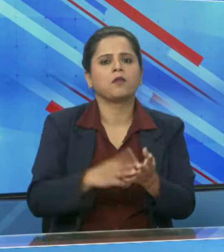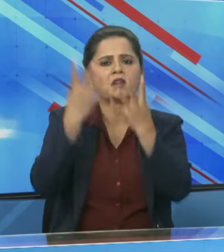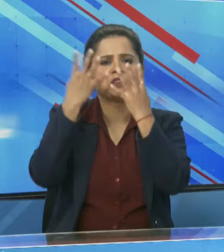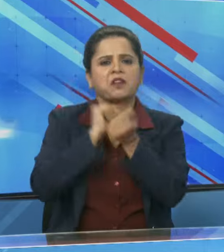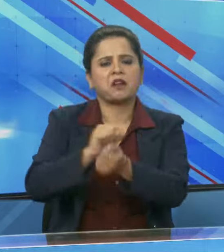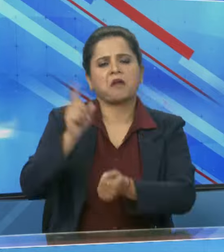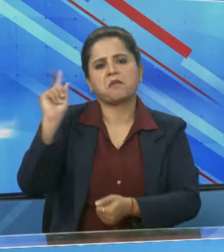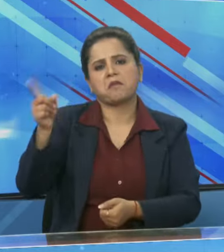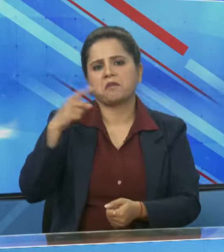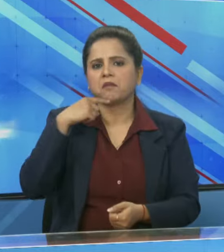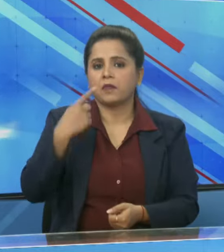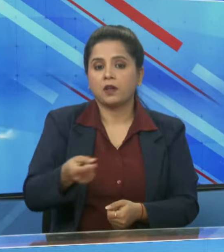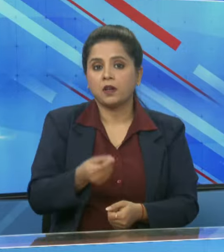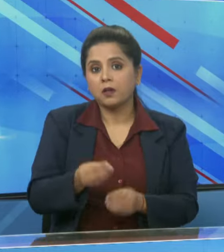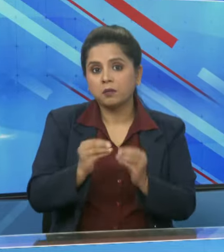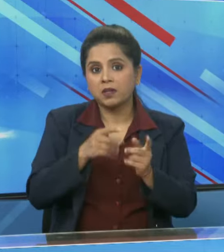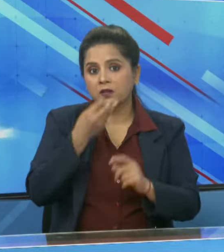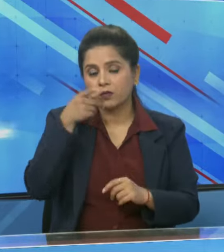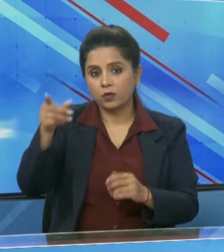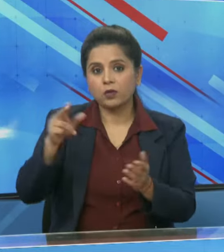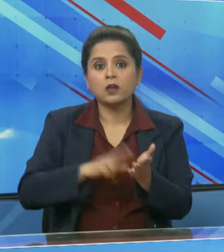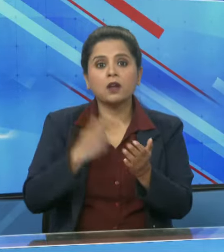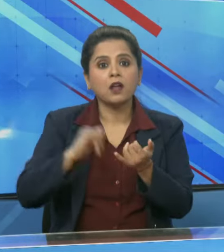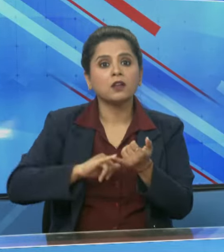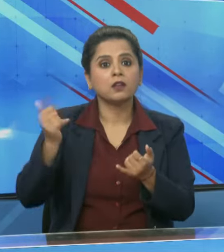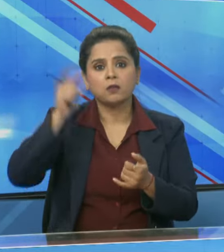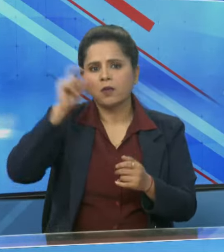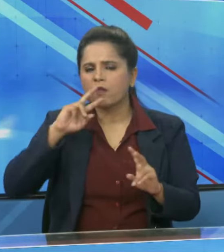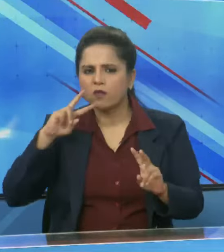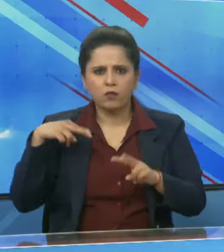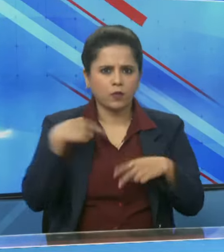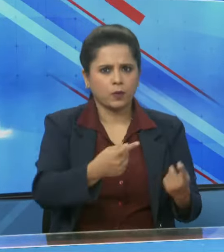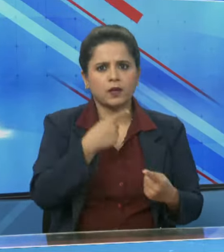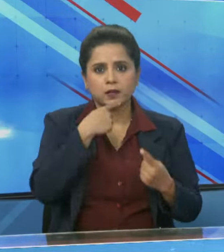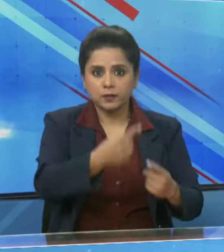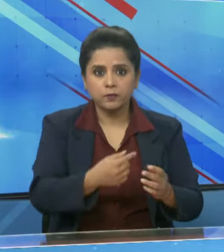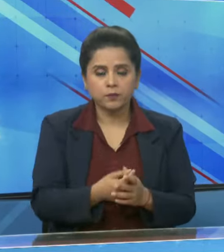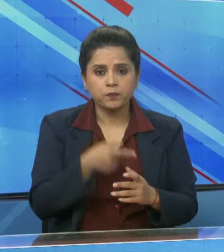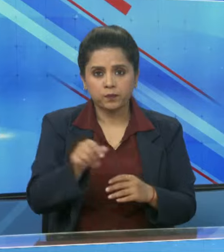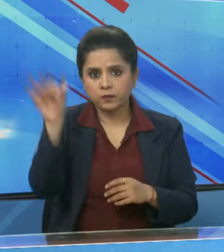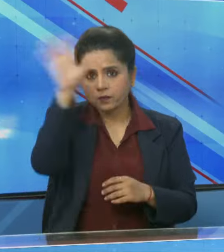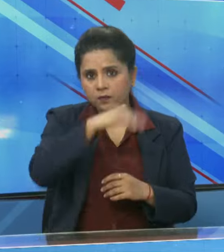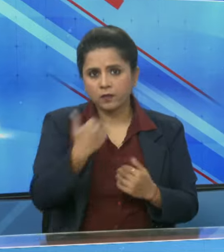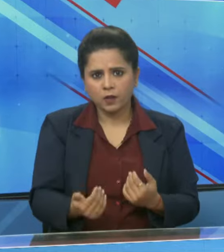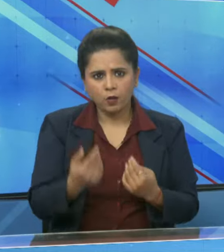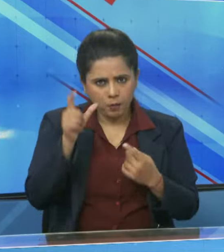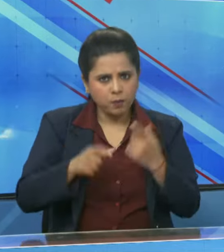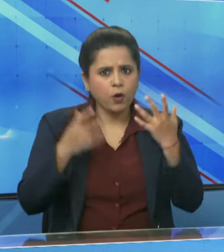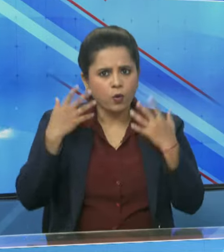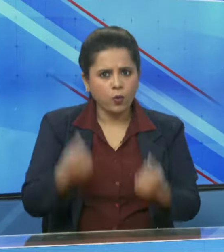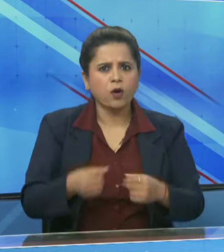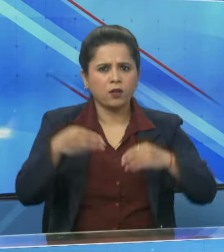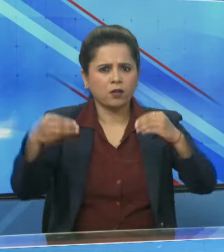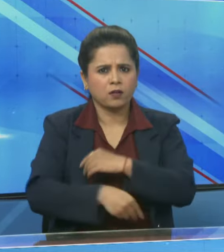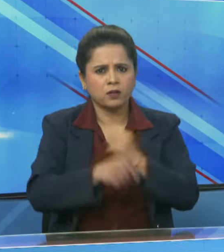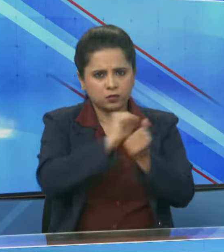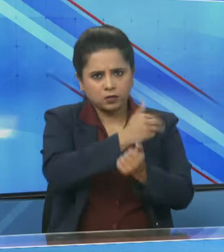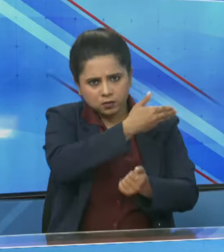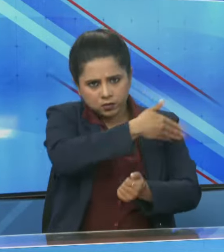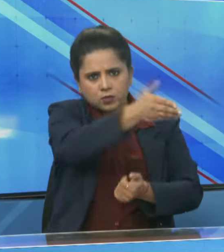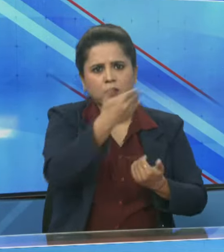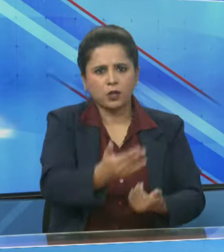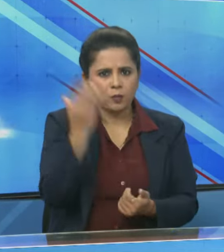होंगे। इस पर बीजेपी के राष्ट्रीय महासचिव विनोद तावड़े ने पलटवार करते हुए कहा कि भारत की जनता चाहती है कि भ्रष्टाचारी जेल में जाएं,